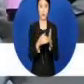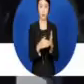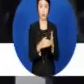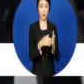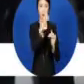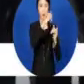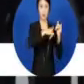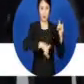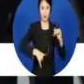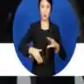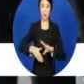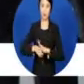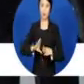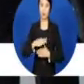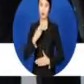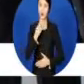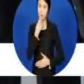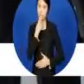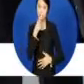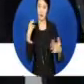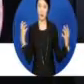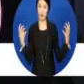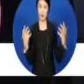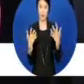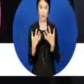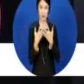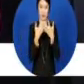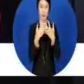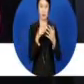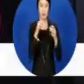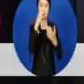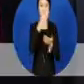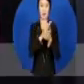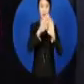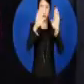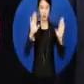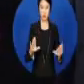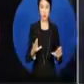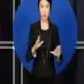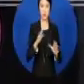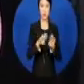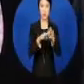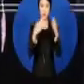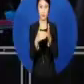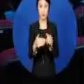국제축구연맹이 한국에서 개최되는 2017 U20 월드컵 도시로 천안을 선정했습니다.